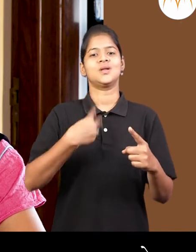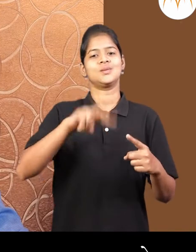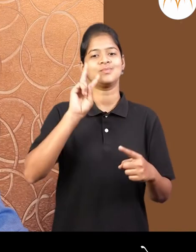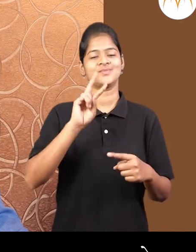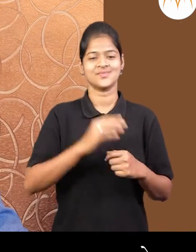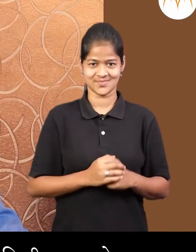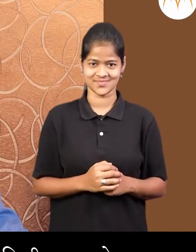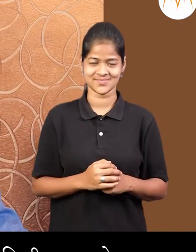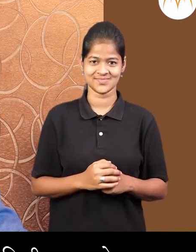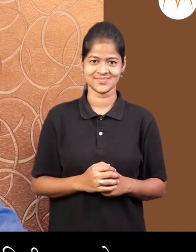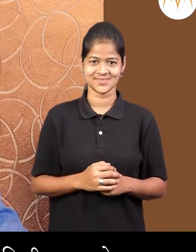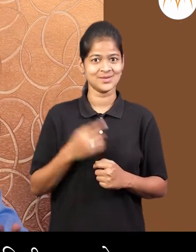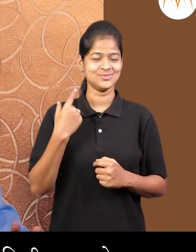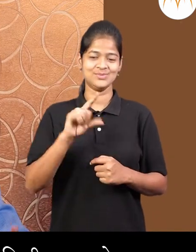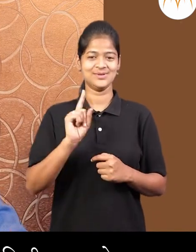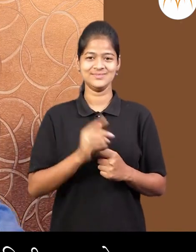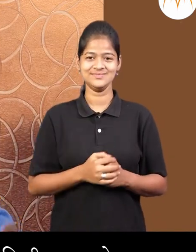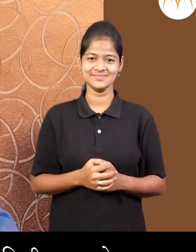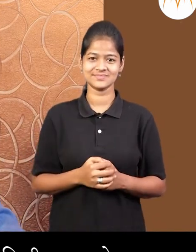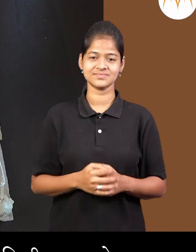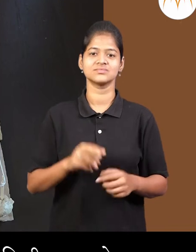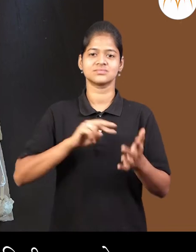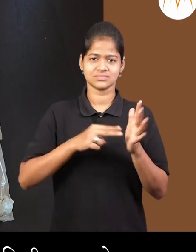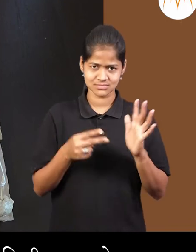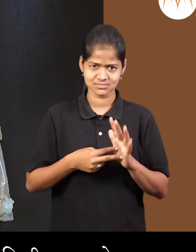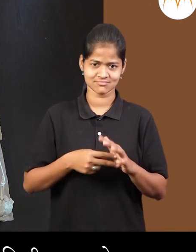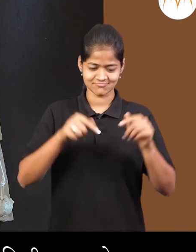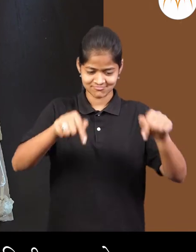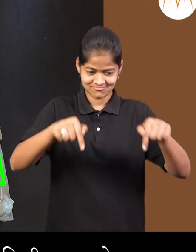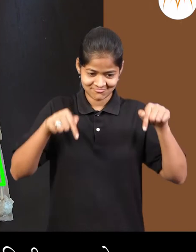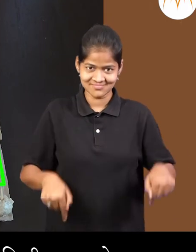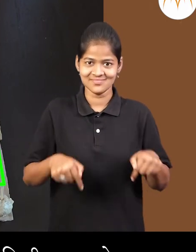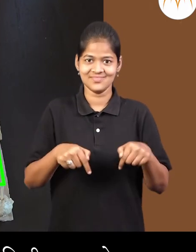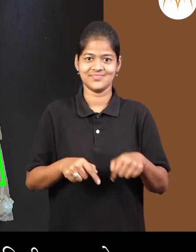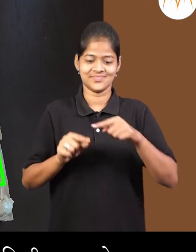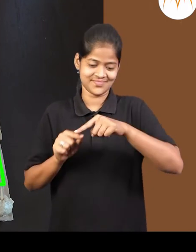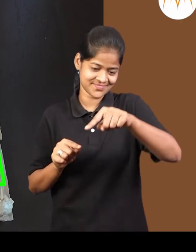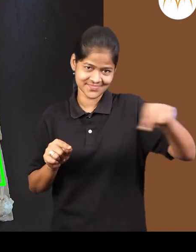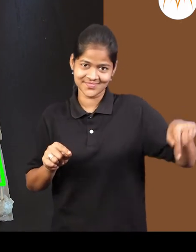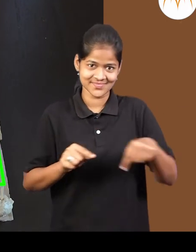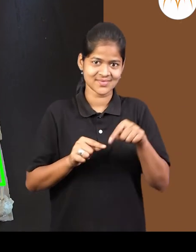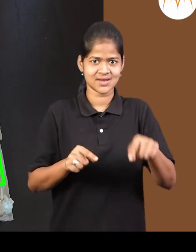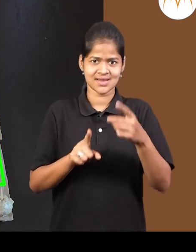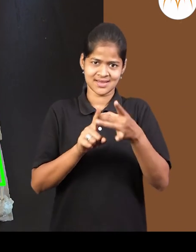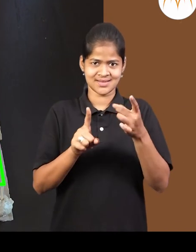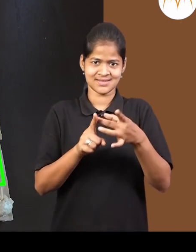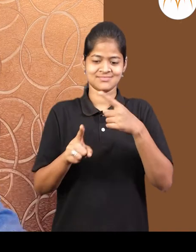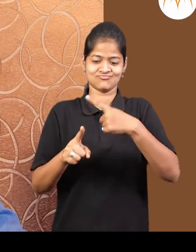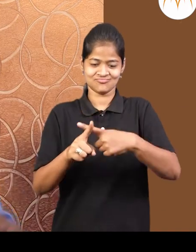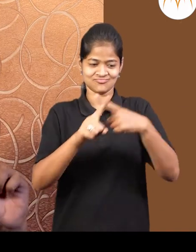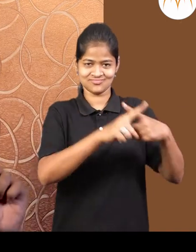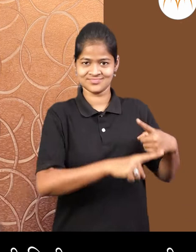त्याची दुप्पट तार लागेल. बरोबर. हे बघ, एखाद्या जागेभोवती किती तार लागेल ते परिमिती काढून